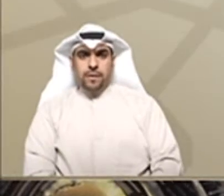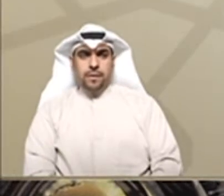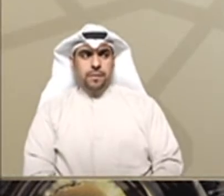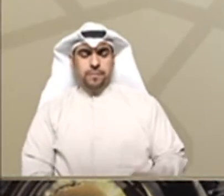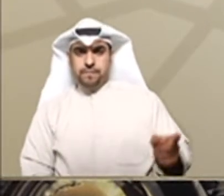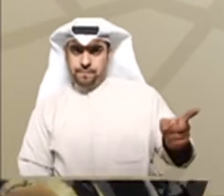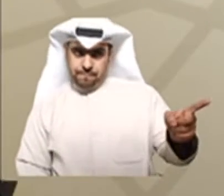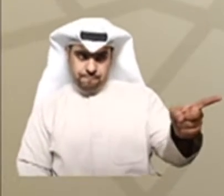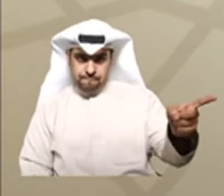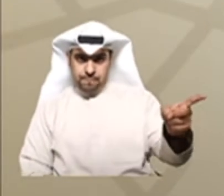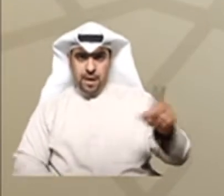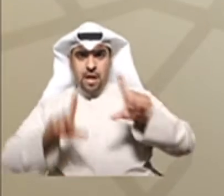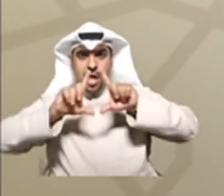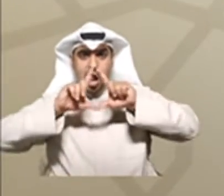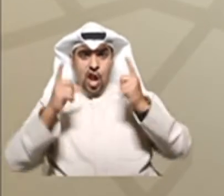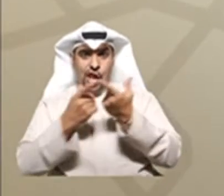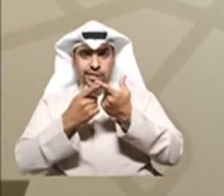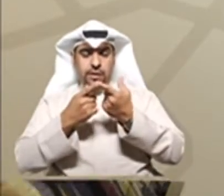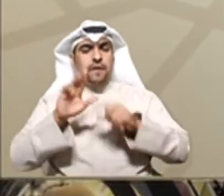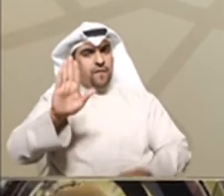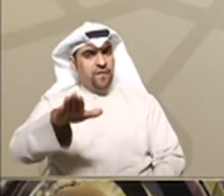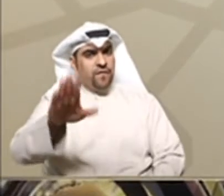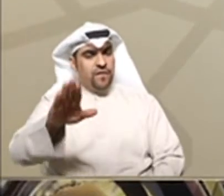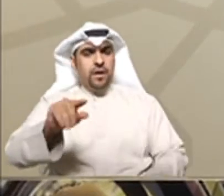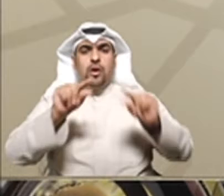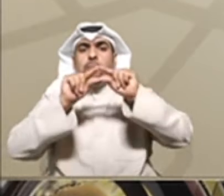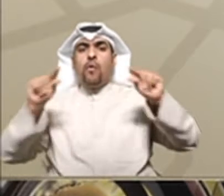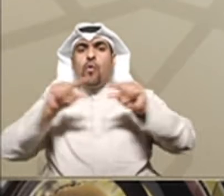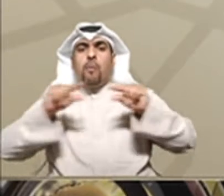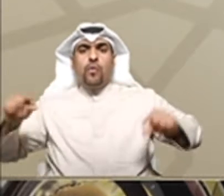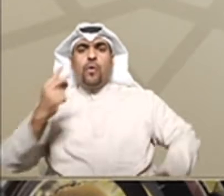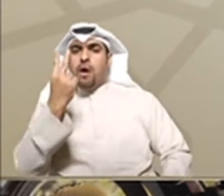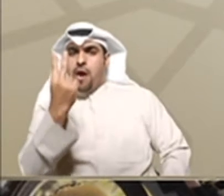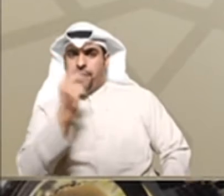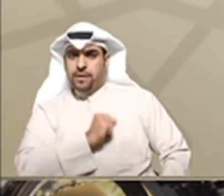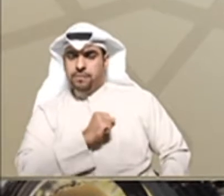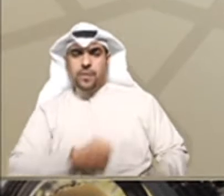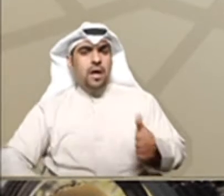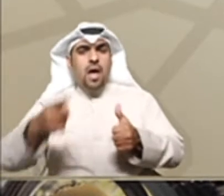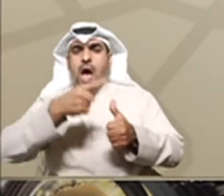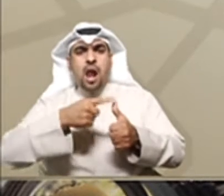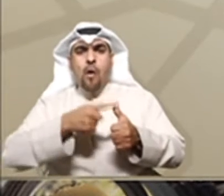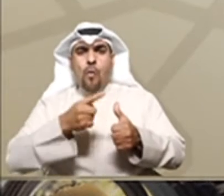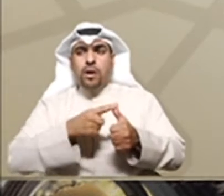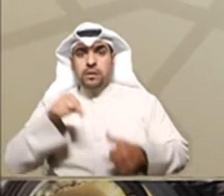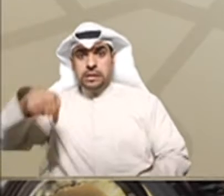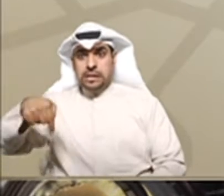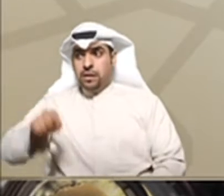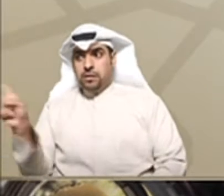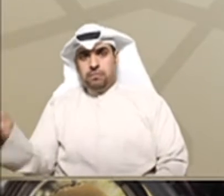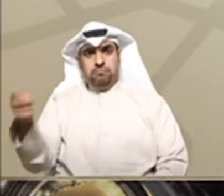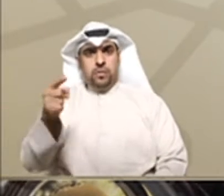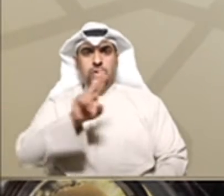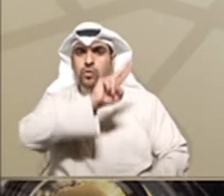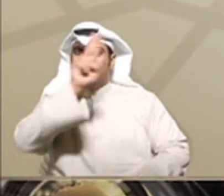اللجنة في موضوعين، الموضوع الأول هو مدى دستورية الاستجواب المقدم من السيد النائب الفاضل شعيب المويزري